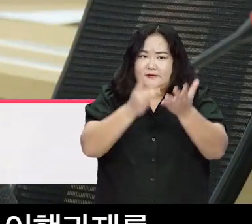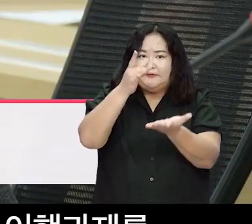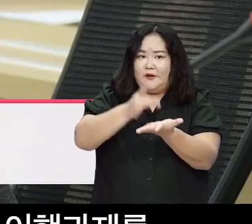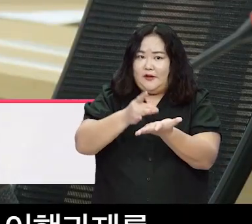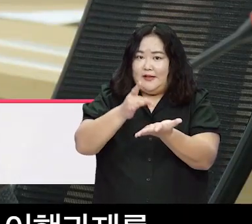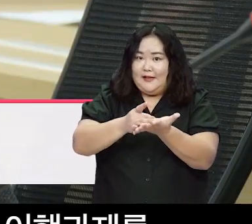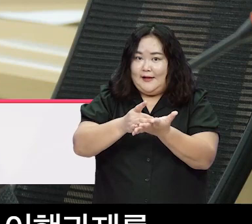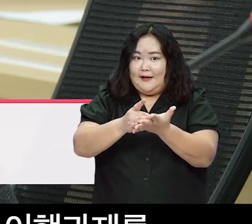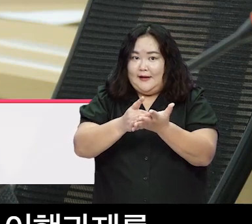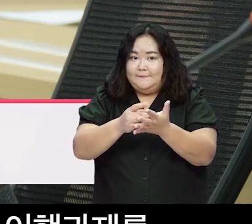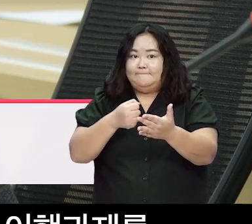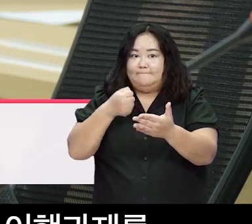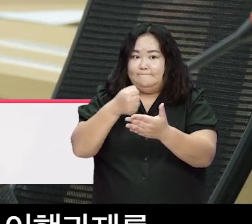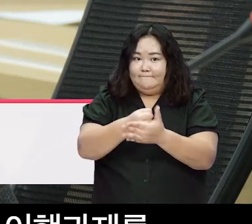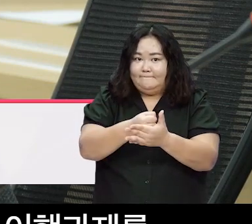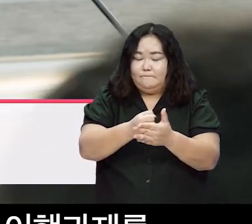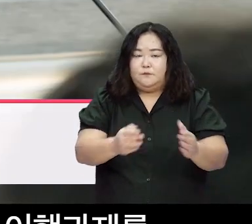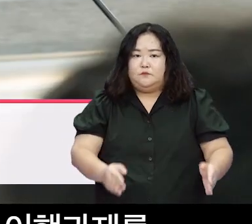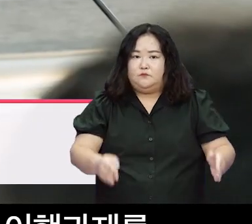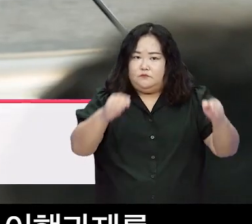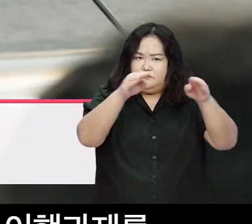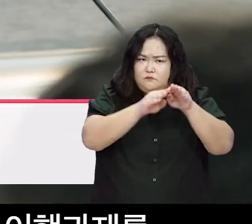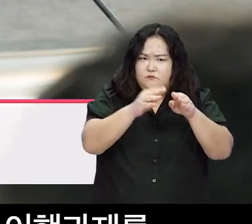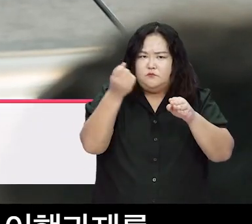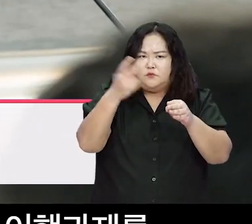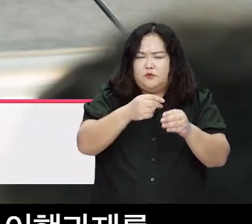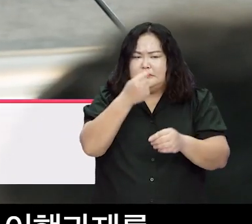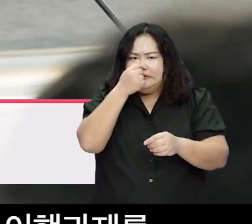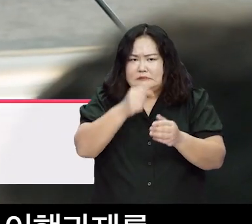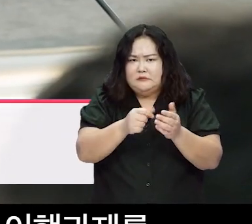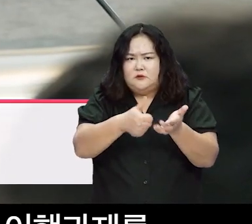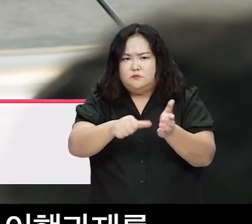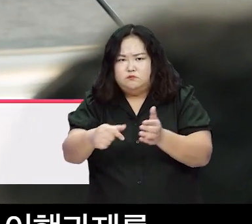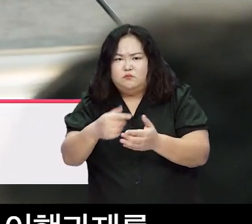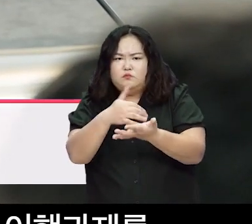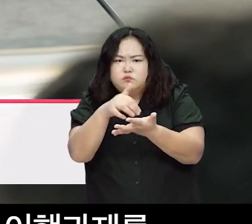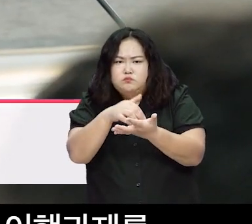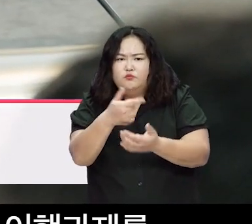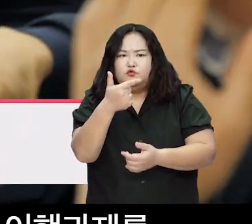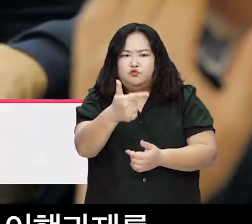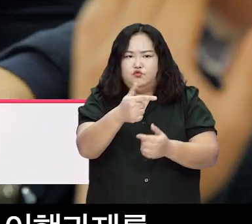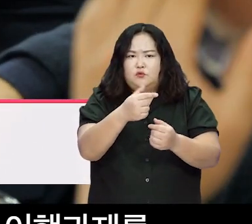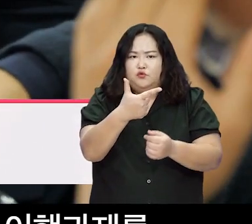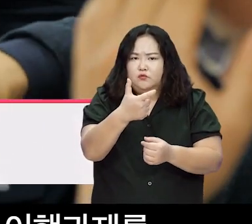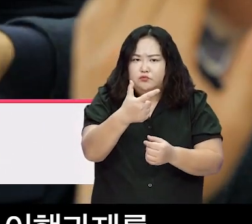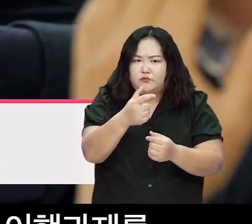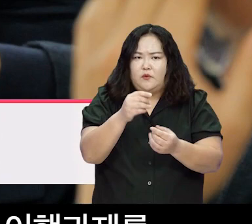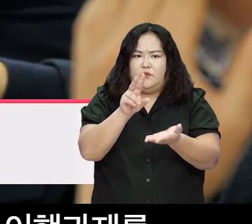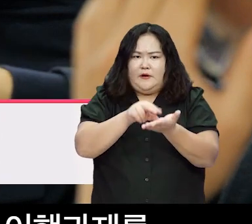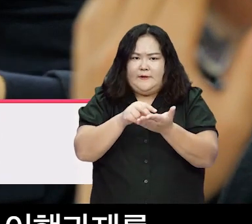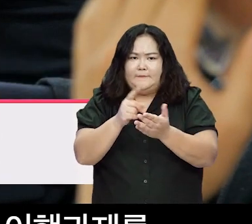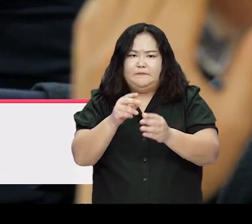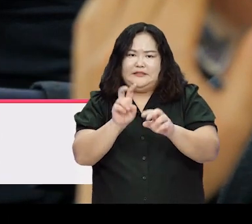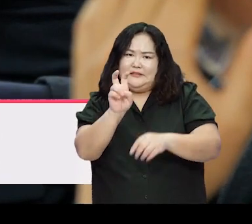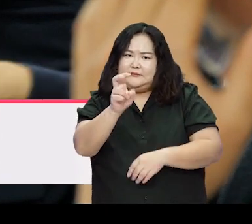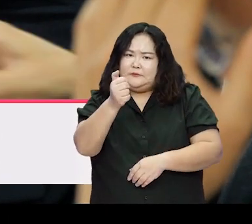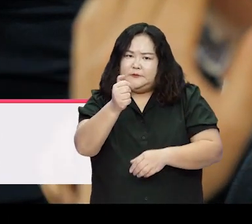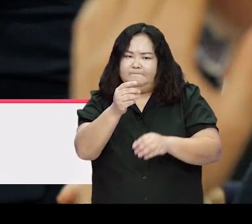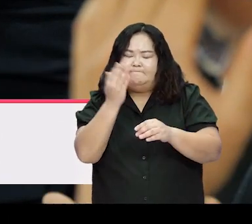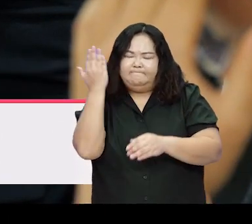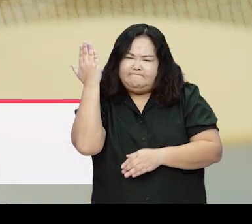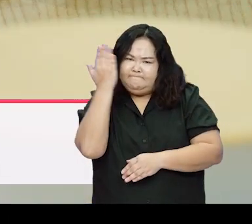친환경 녹색도시 천안으로 정하고 건물 폐기물 등 총 여섯 개 보문에서 예 6개 세부 이행 과제를